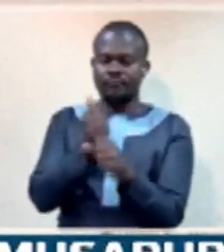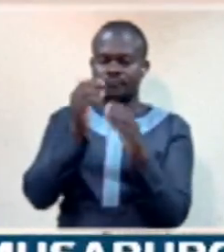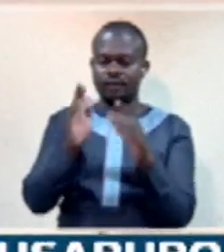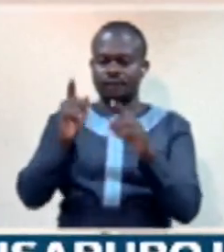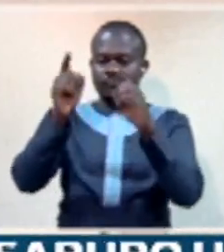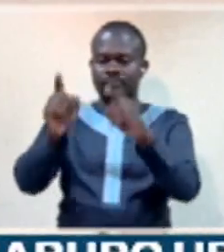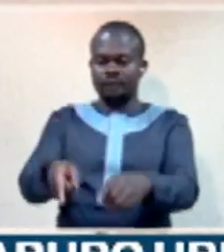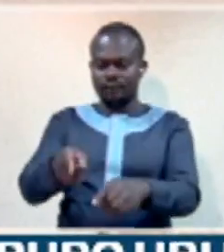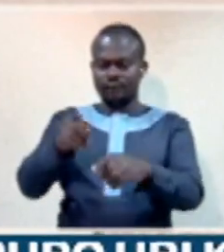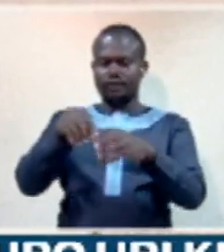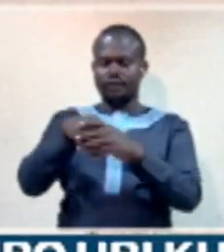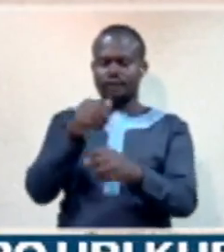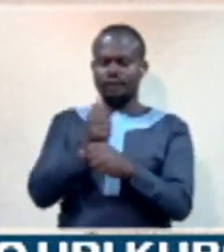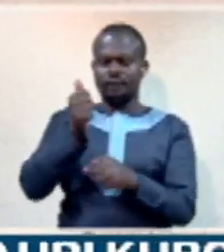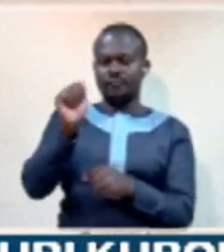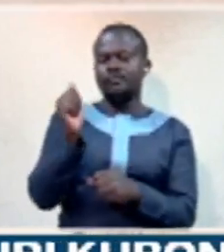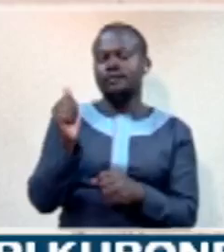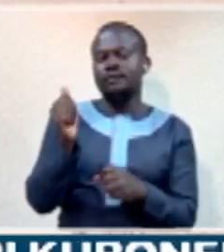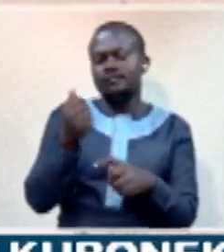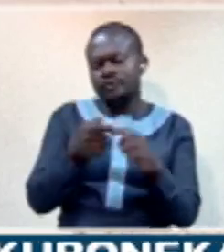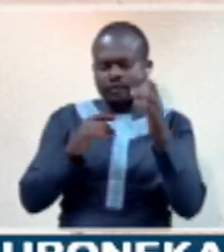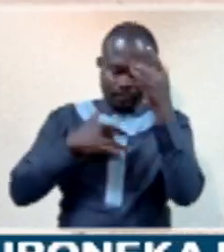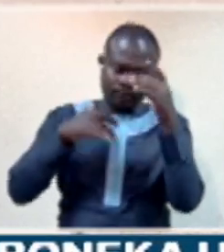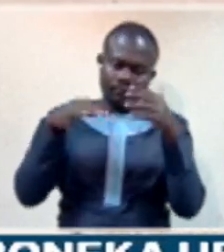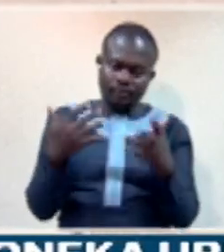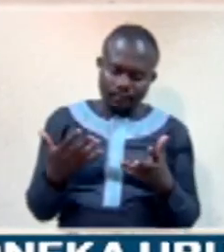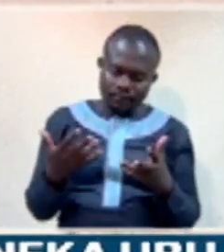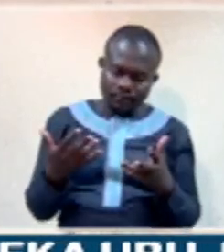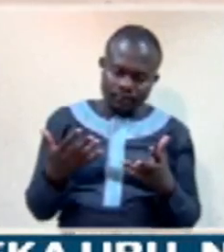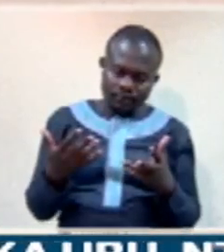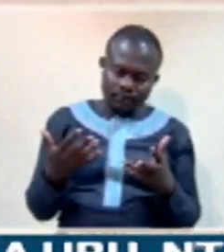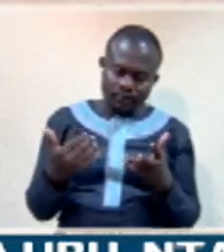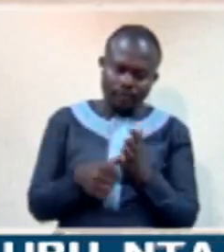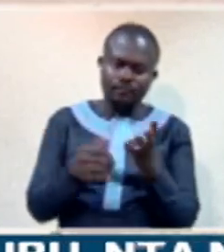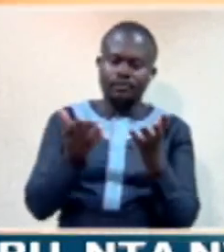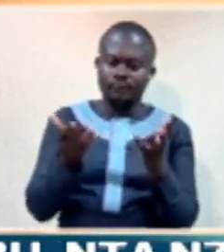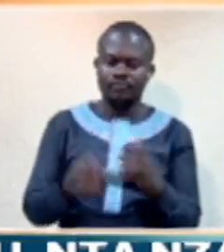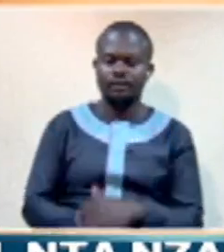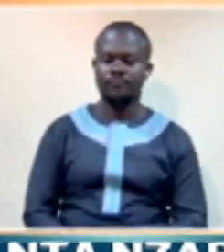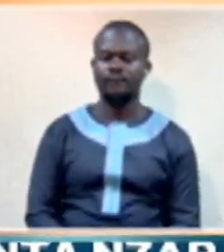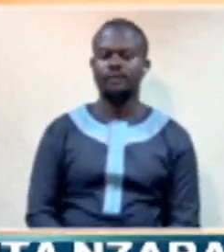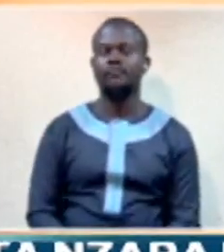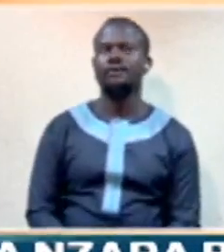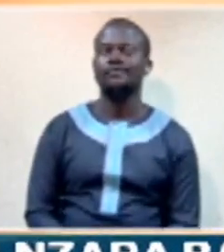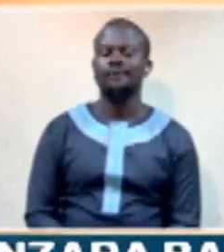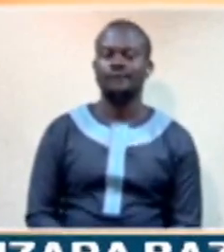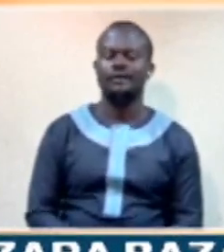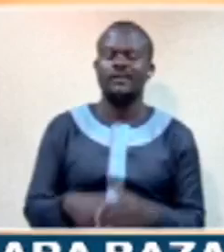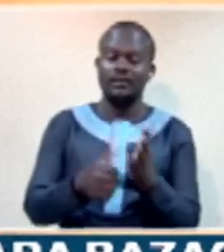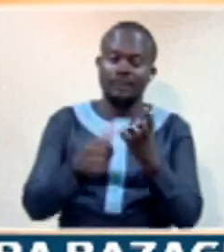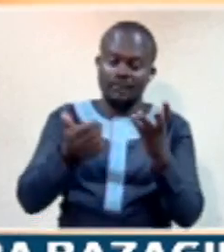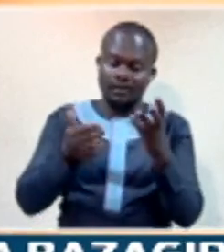abakozi kugera ku kazi. Ariko se abarwayi bo byifashe bite, ingorane zabo ni izihe? Ingorane zihari ni ukurara